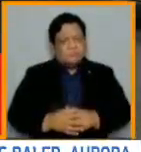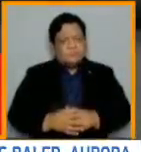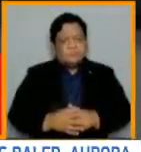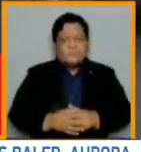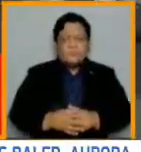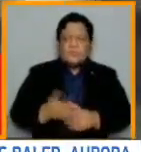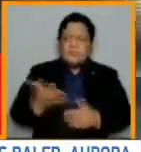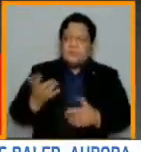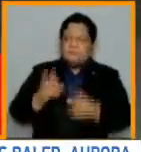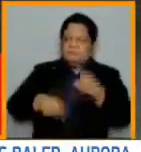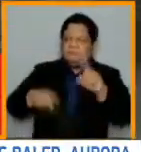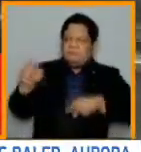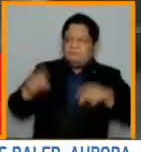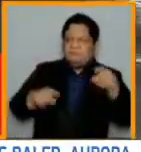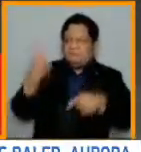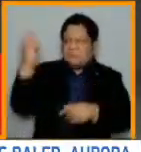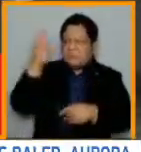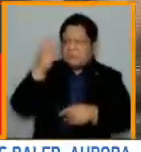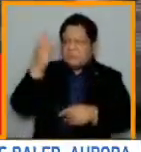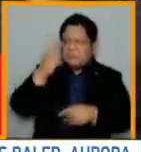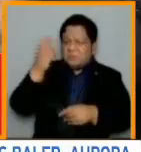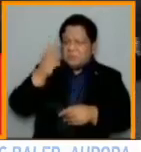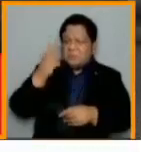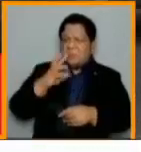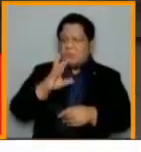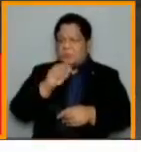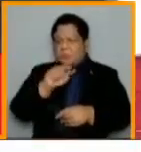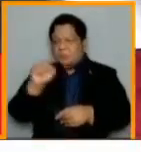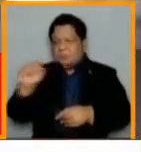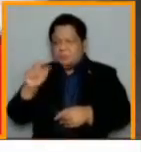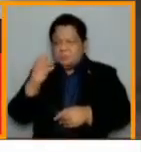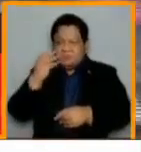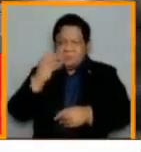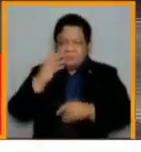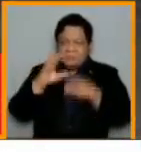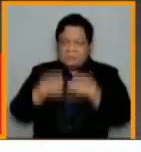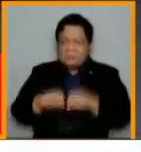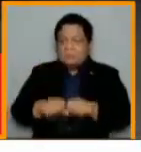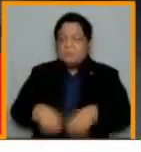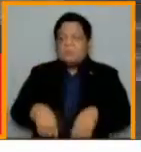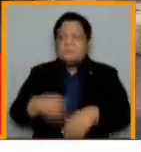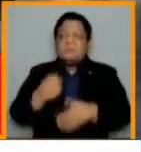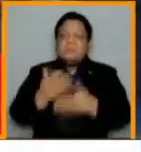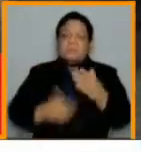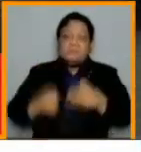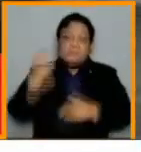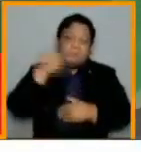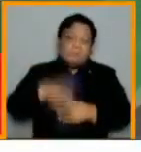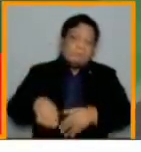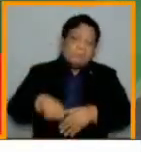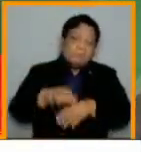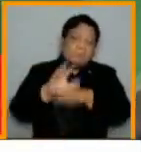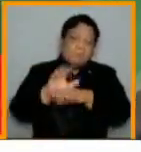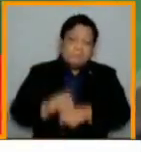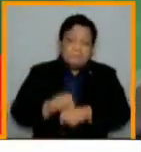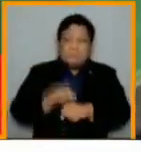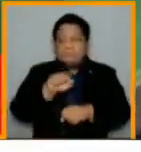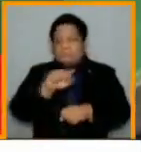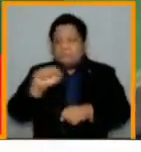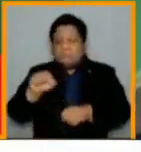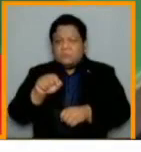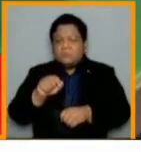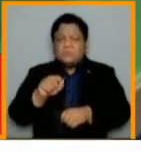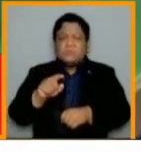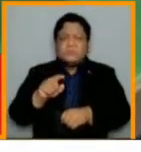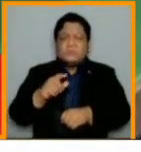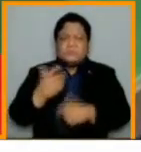dahilan ng mga nahuhuli, Susan. Yung mga violations na karaniwan na hinuhuli ng mga otoridad ng IAC,